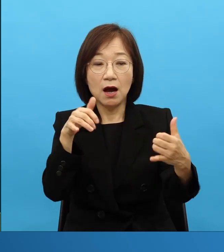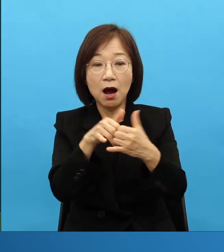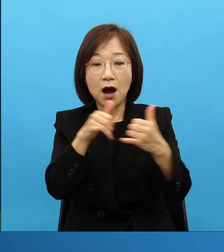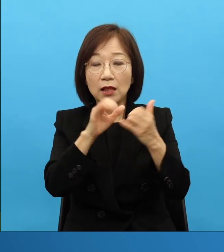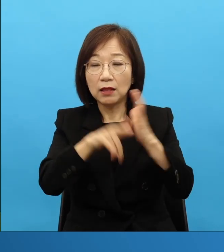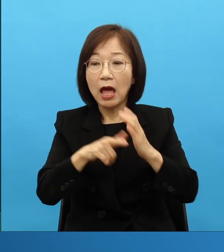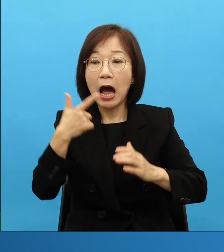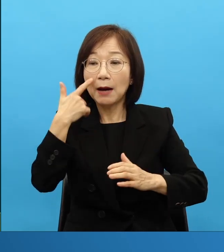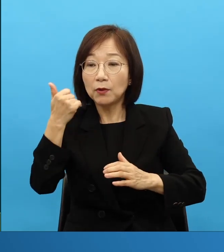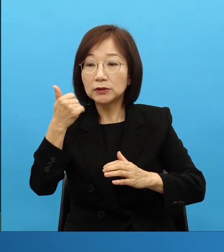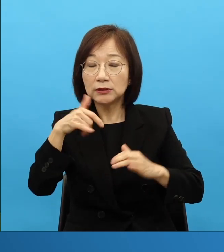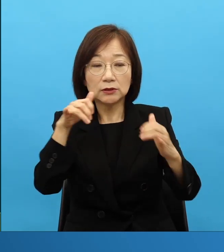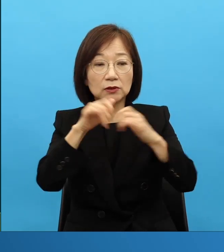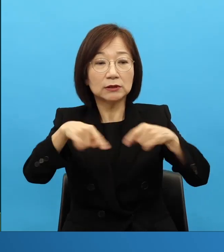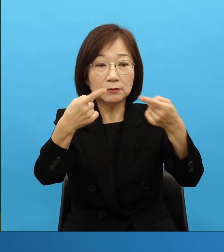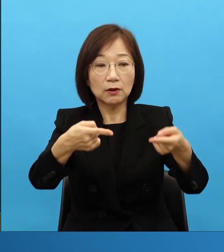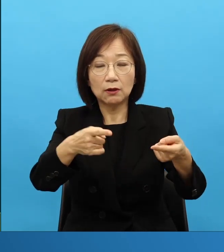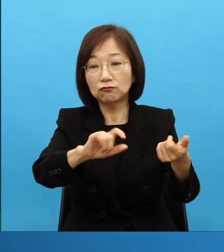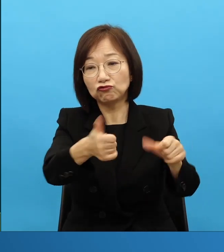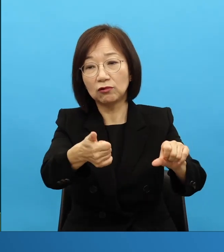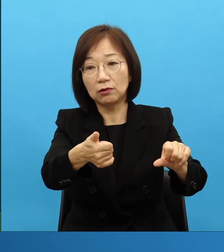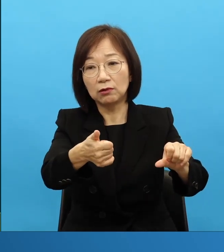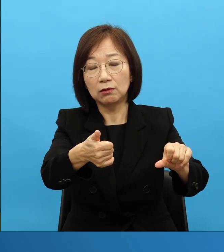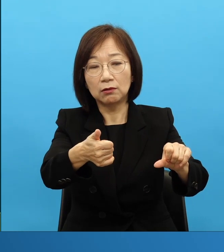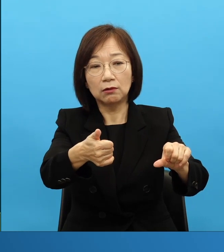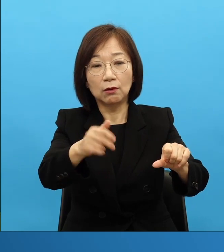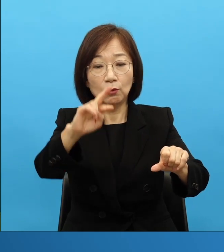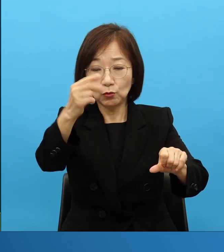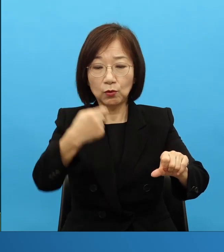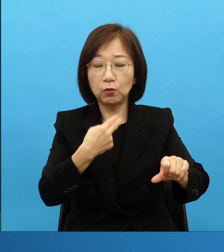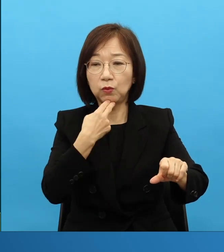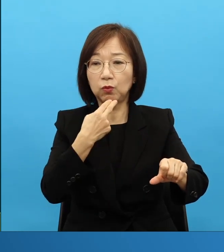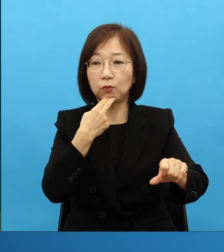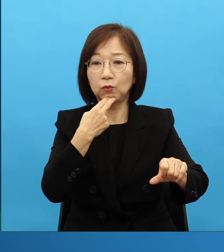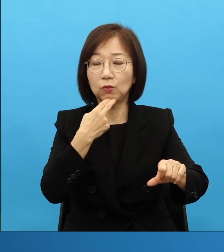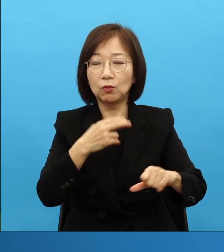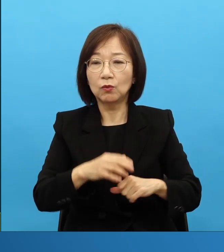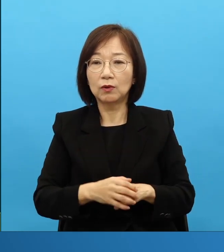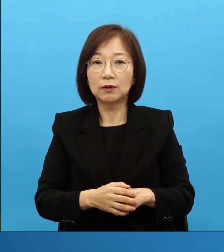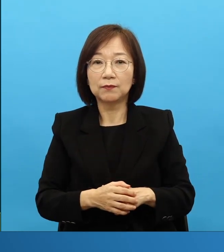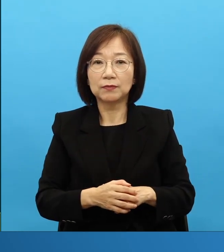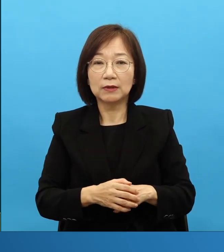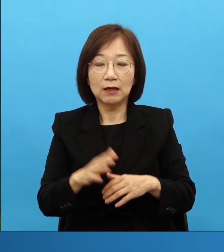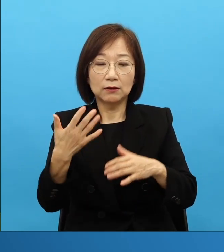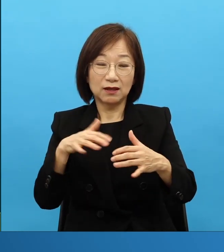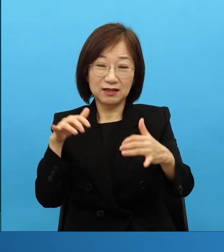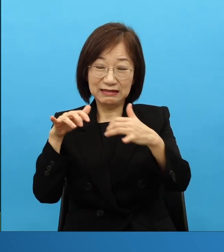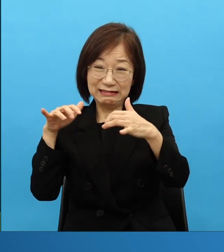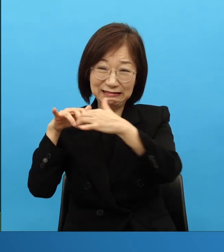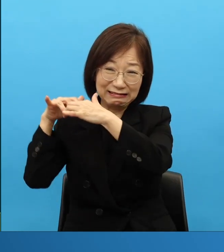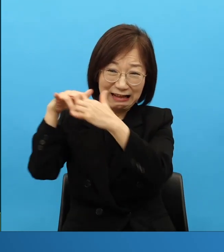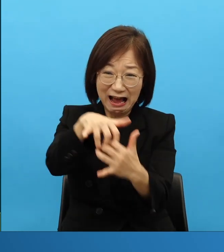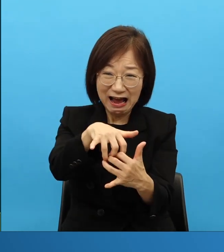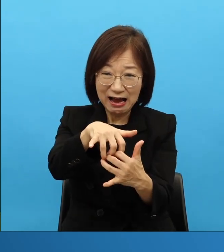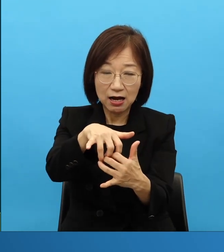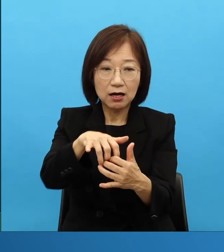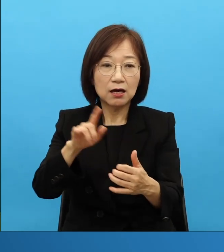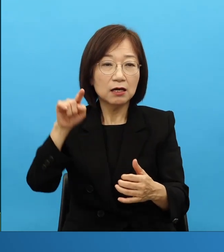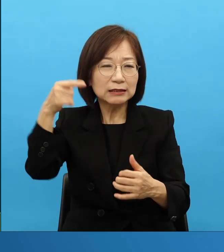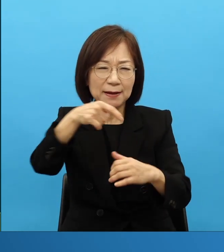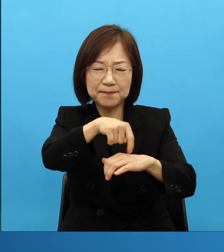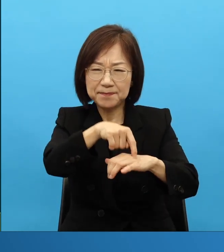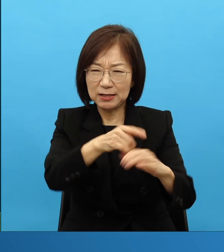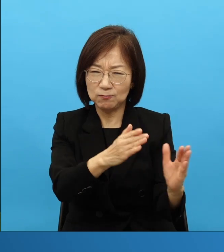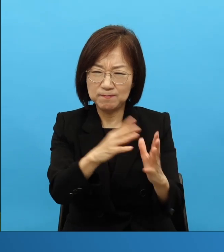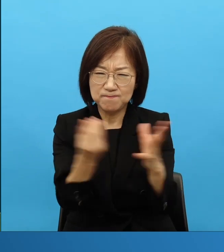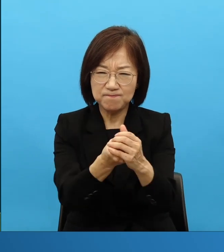and die and don't come back. 그쪽 나라에서는 당한 나라가 가만히 있겠어요? And you think the 준비해가 또 와요. opposite country remains still, they come